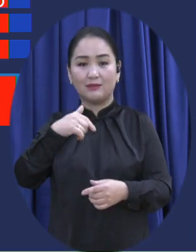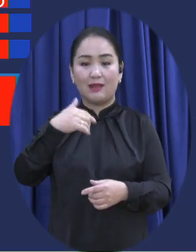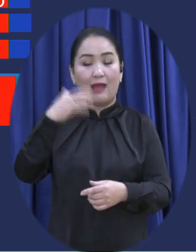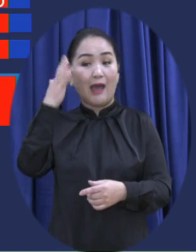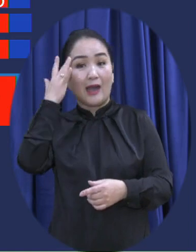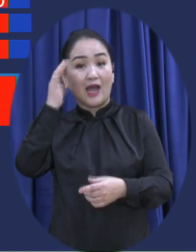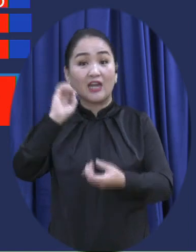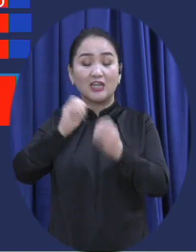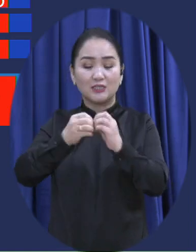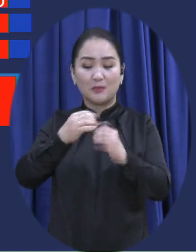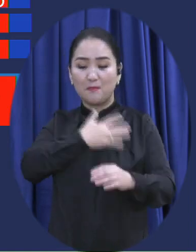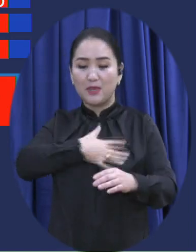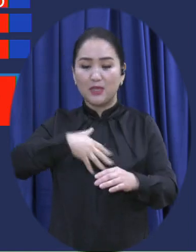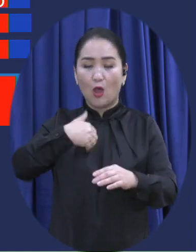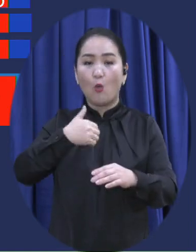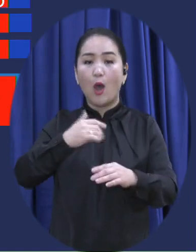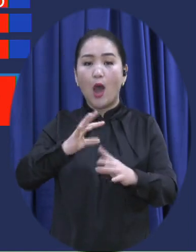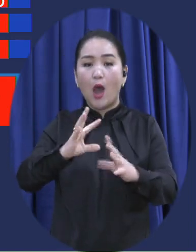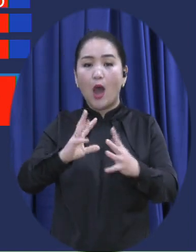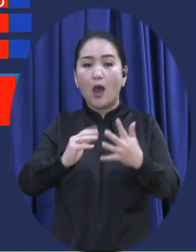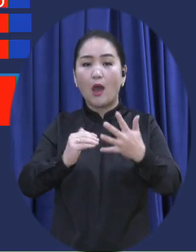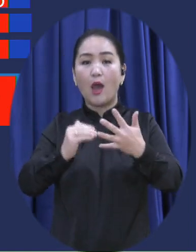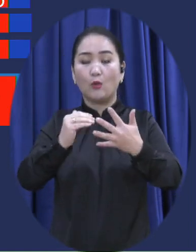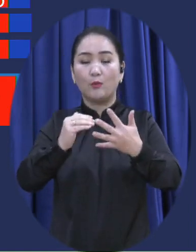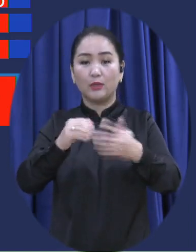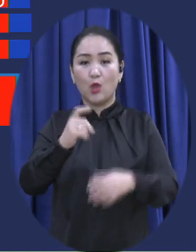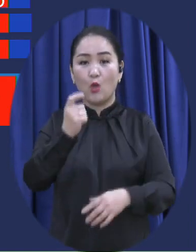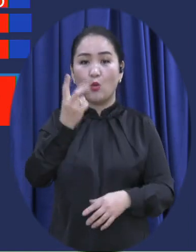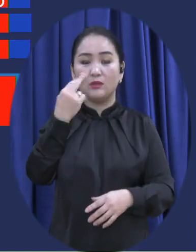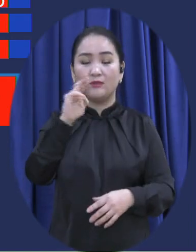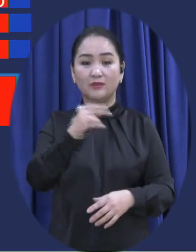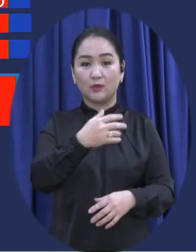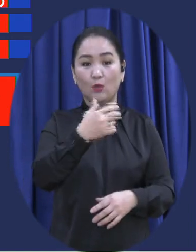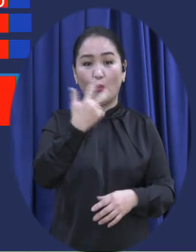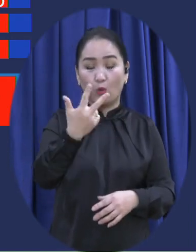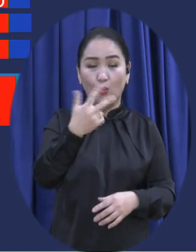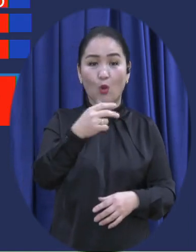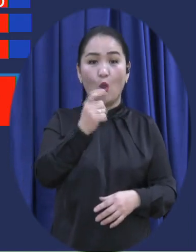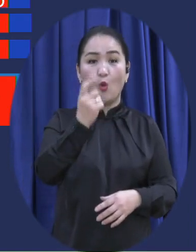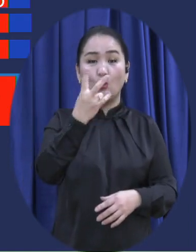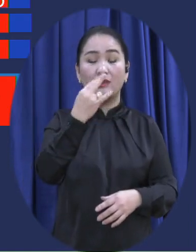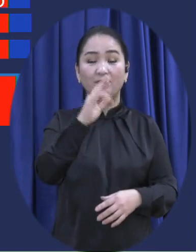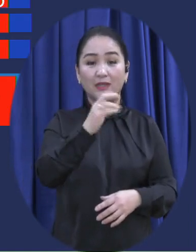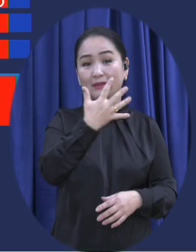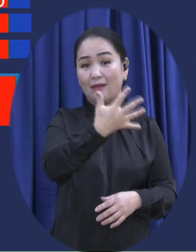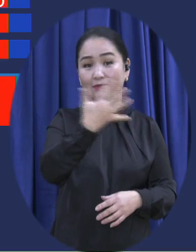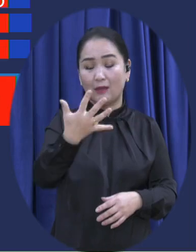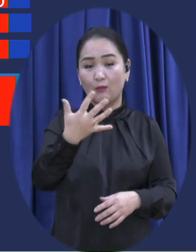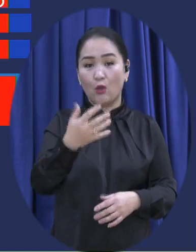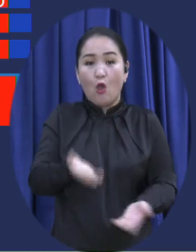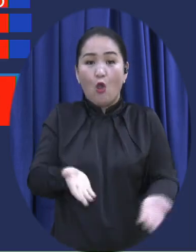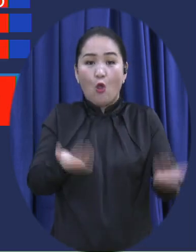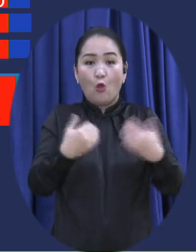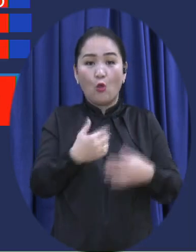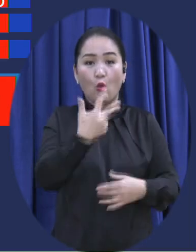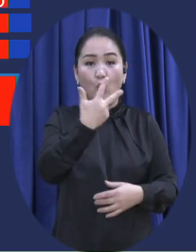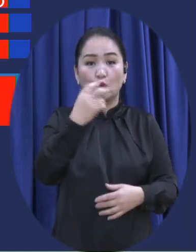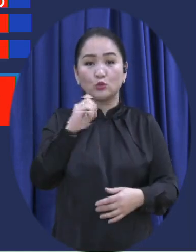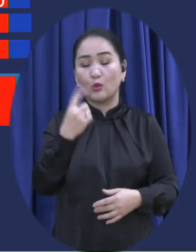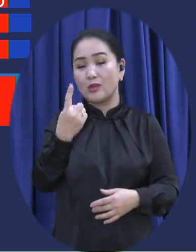бас. За хүнд 3 хүн, хүн дүүтэр 55 хүн, хөнгөн 301 хүн эмчлэгдэж байна.